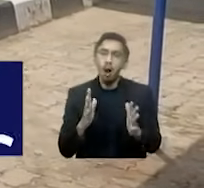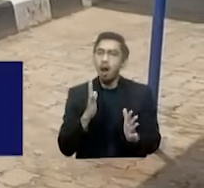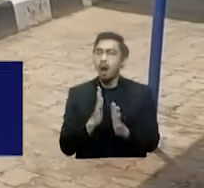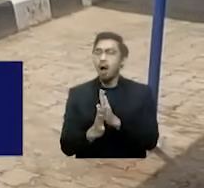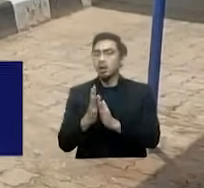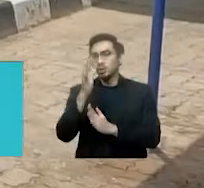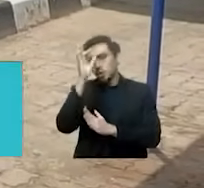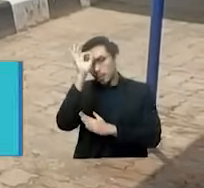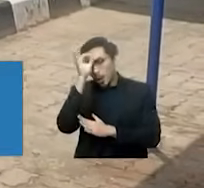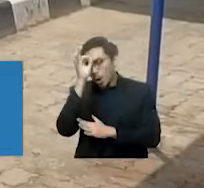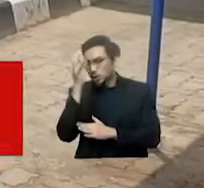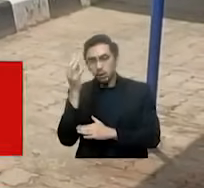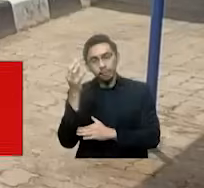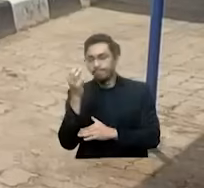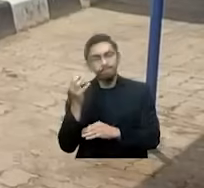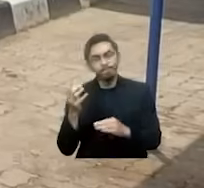untuk